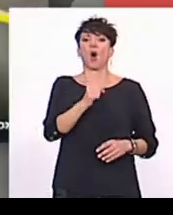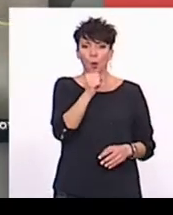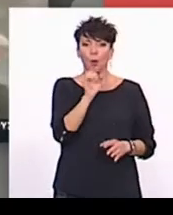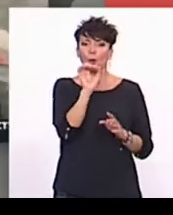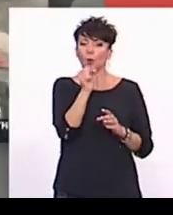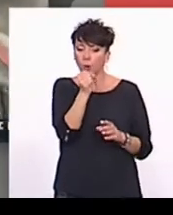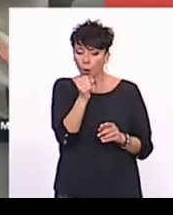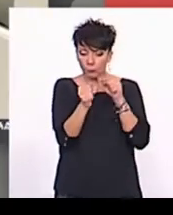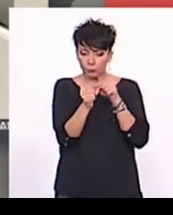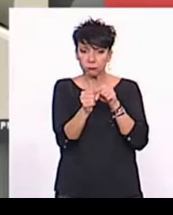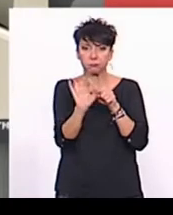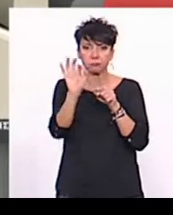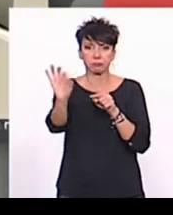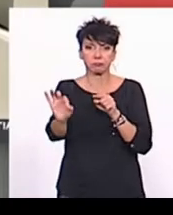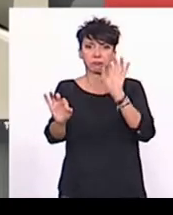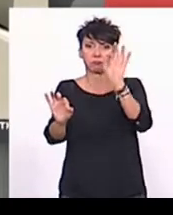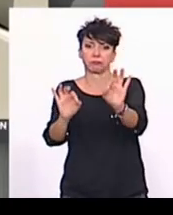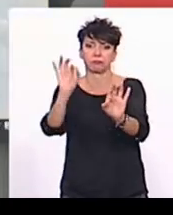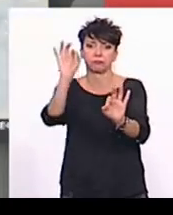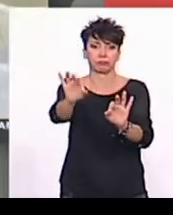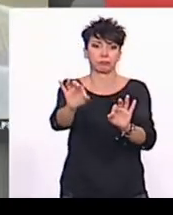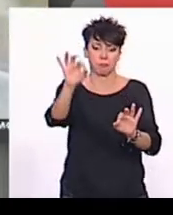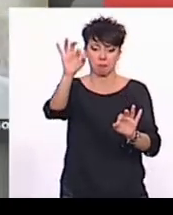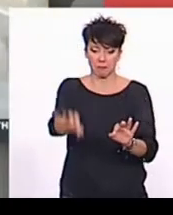και σε λίγο, επειδή είναι βαριά τα σταγονίδια,